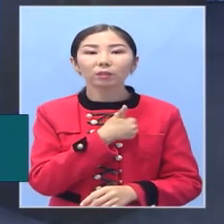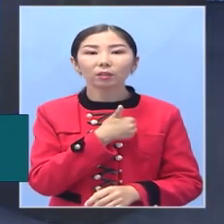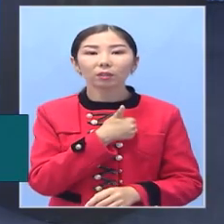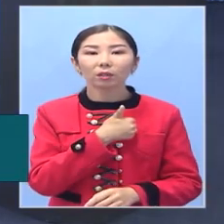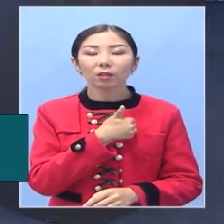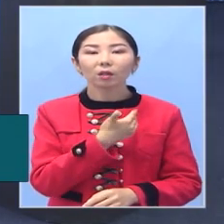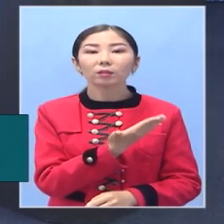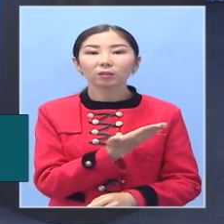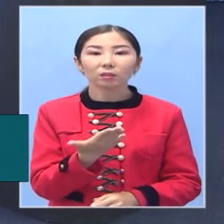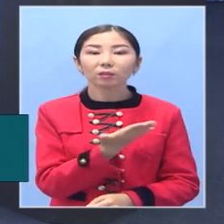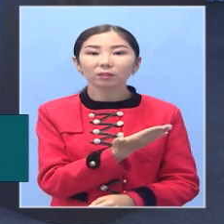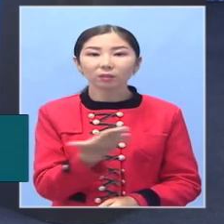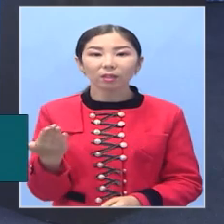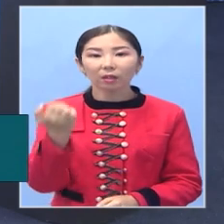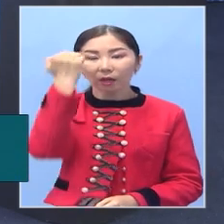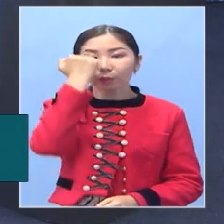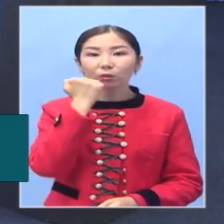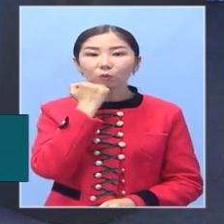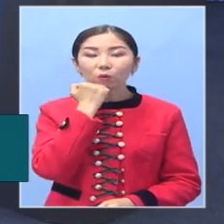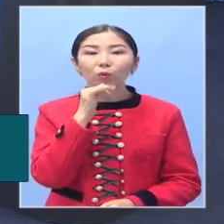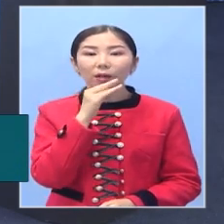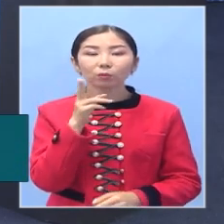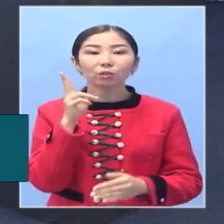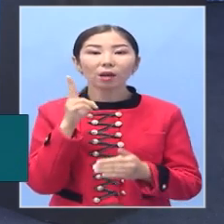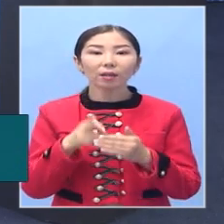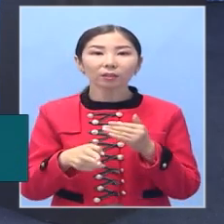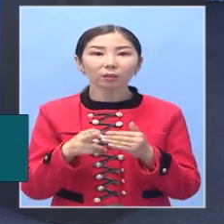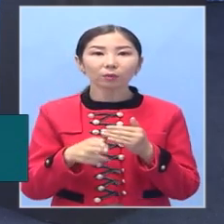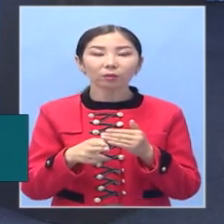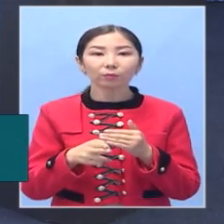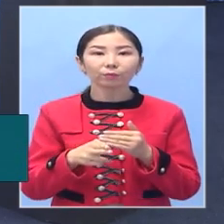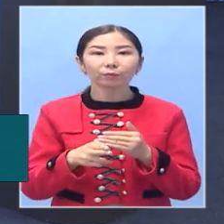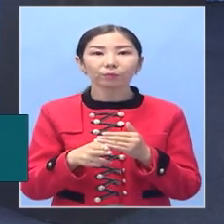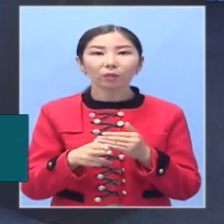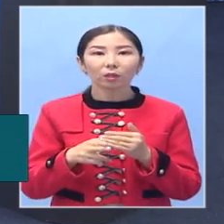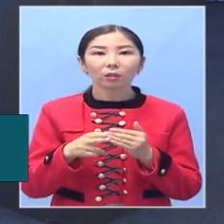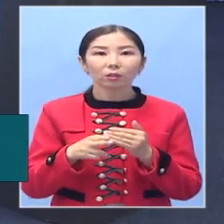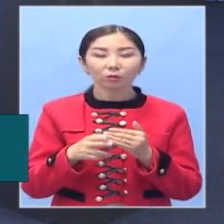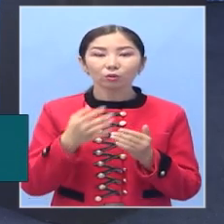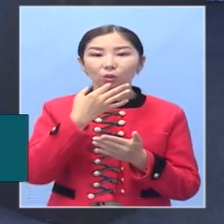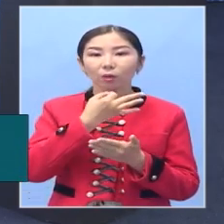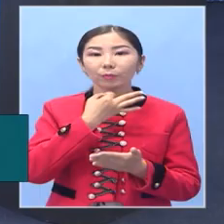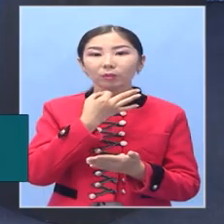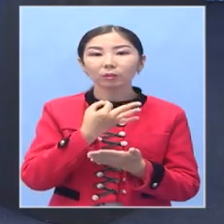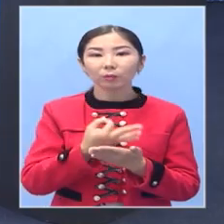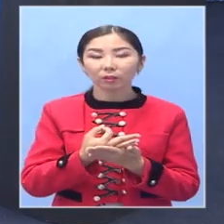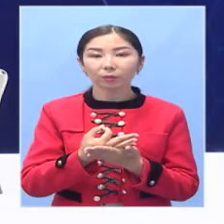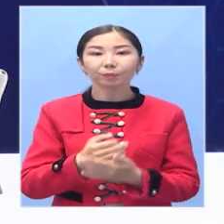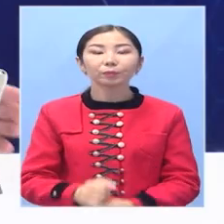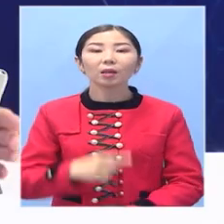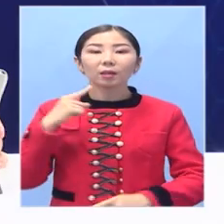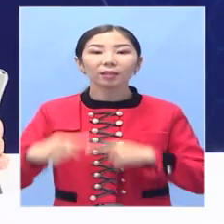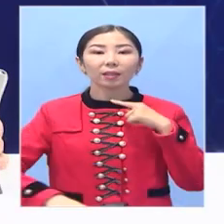Енді сізге рахмет дейміз. Өкінішке орай біздің уақытымыз аяқталды. Әрбір көрерменнің сұрағына жауап бердіңіз деген ойдамыз. Рахмет сізге.